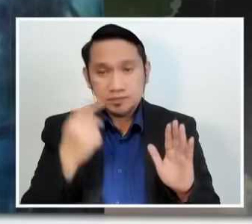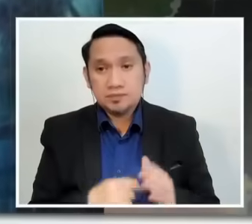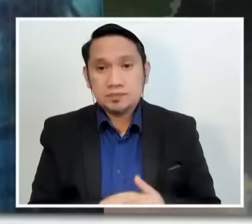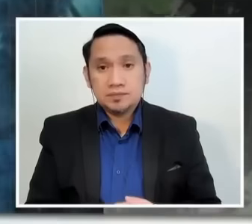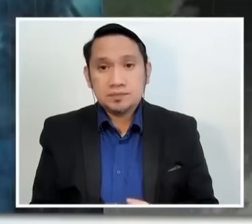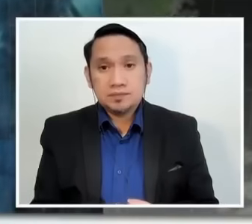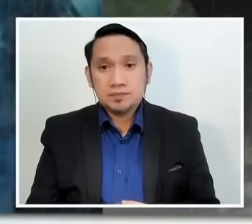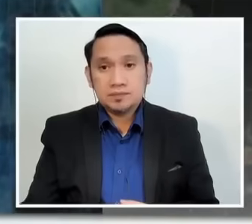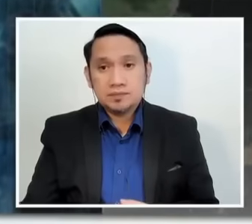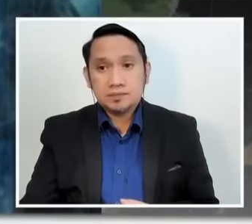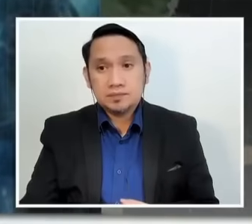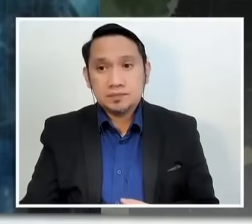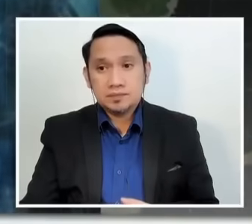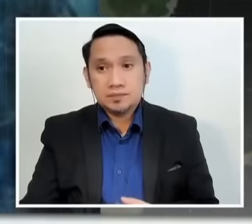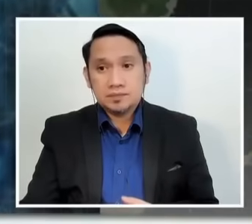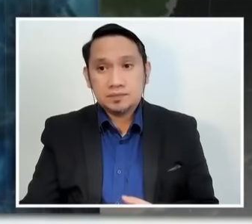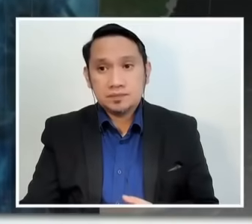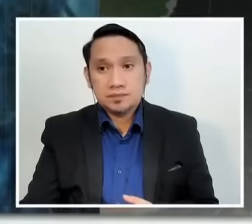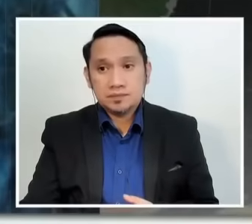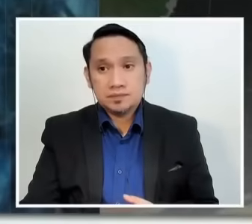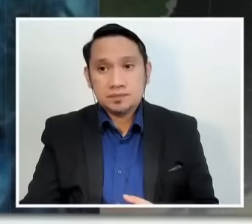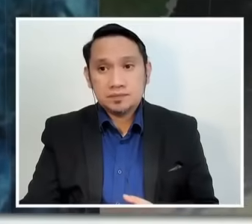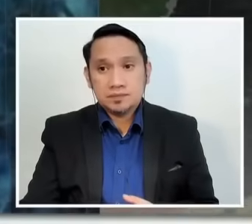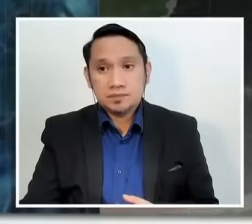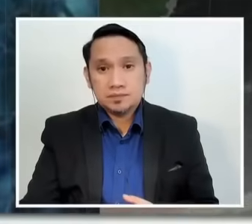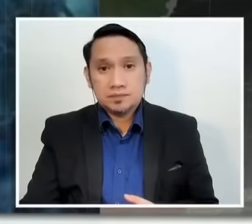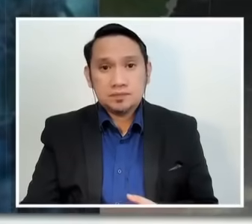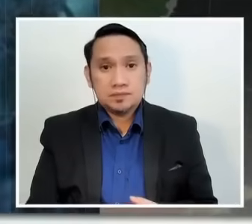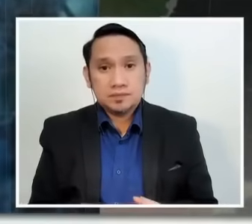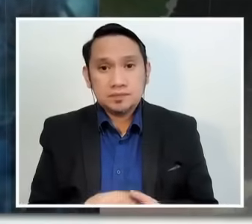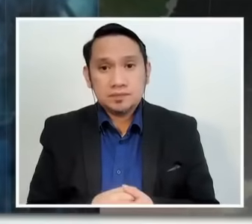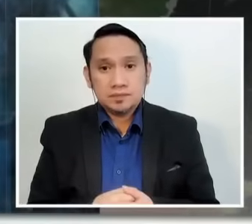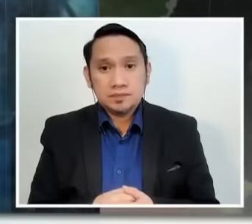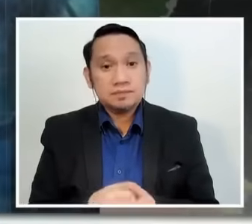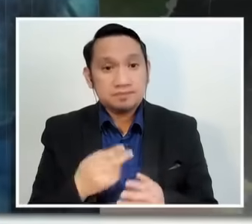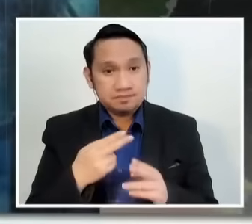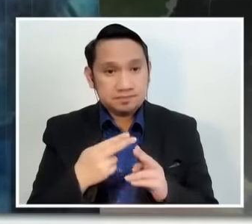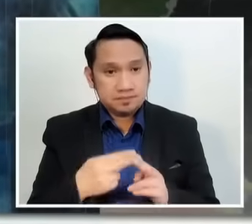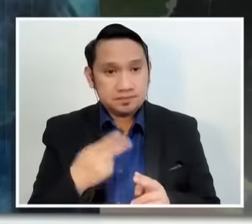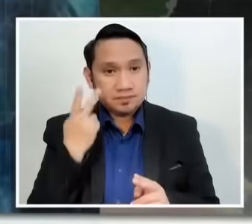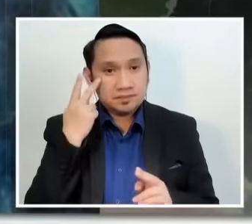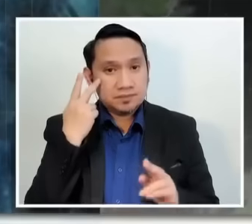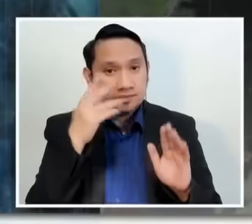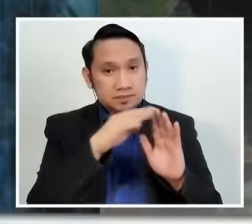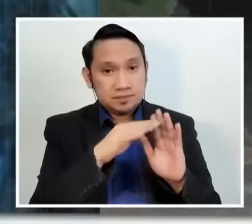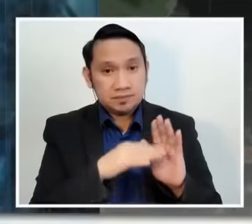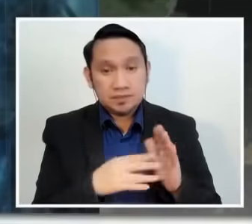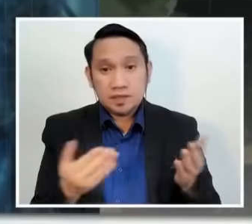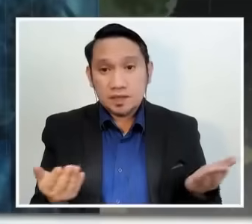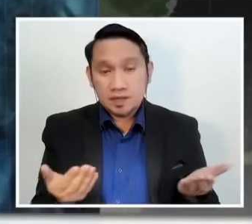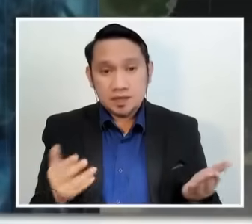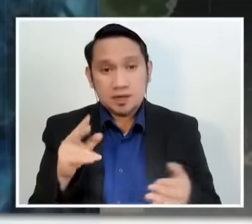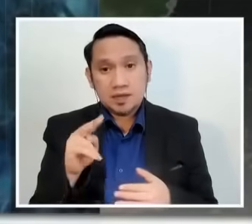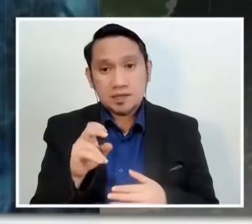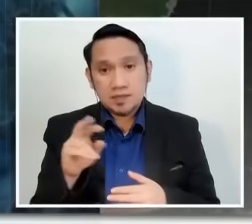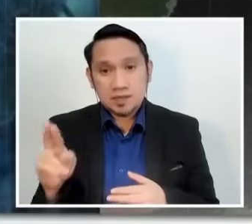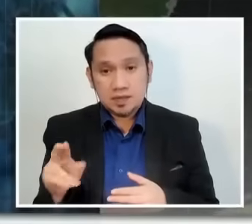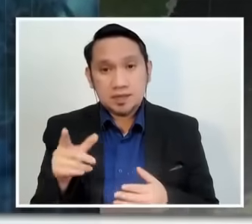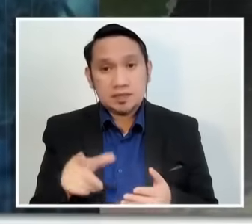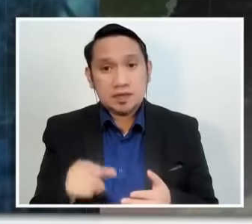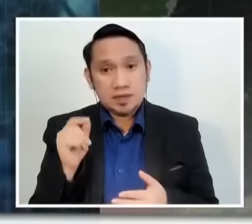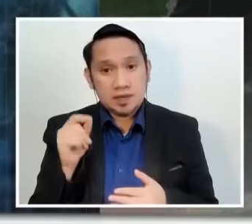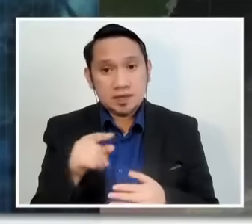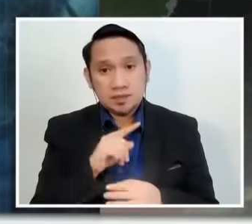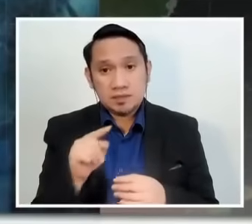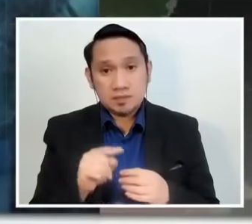Vizcaya, Quirino, Aurora, Nueva Ecija, Bulacan, Pampanga, dito po sa Metro Manila, maging sa may Tarlac, Zambales,